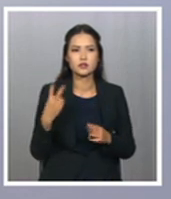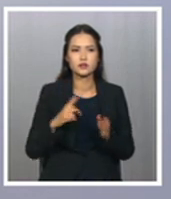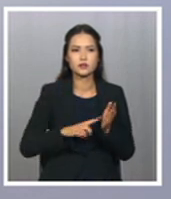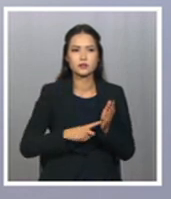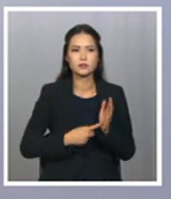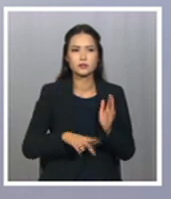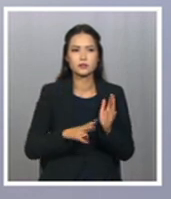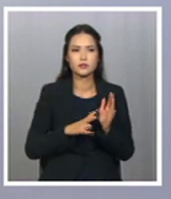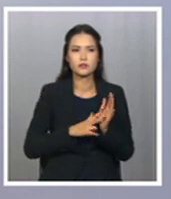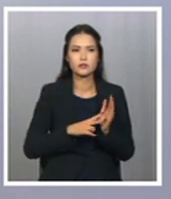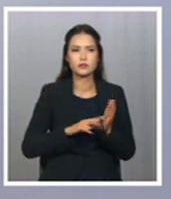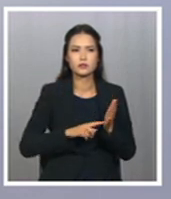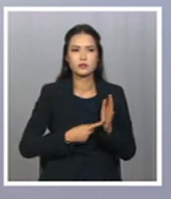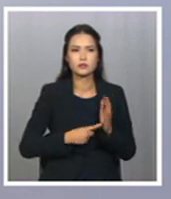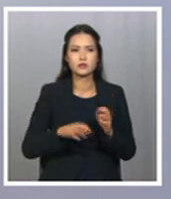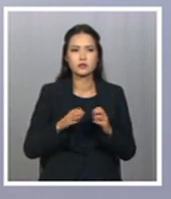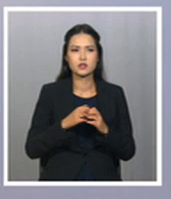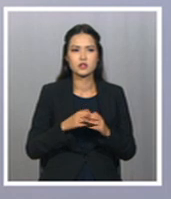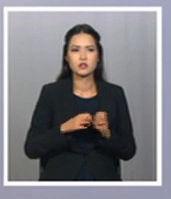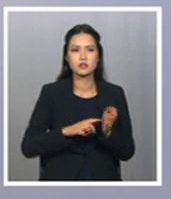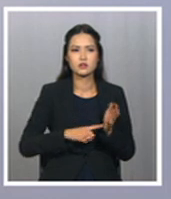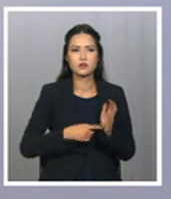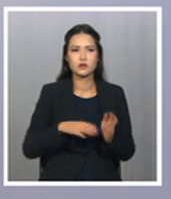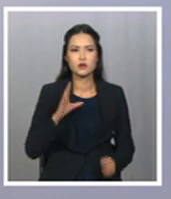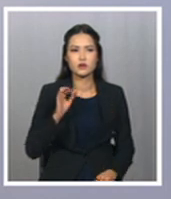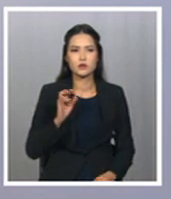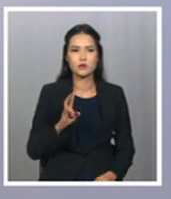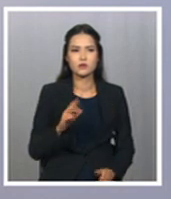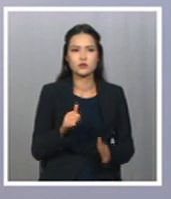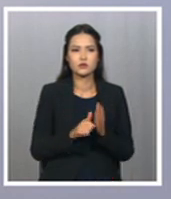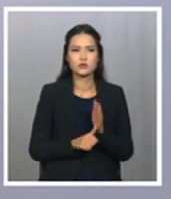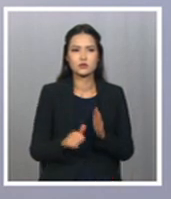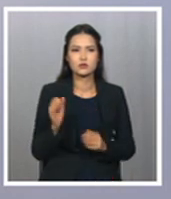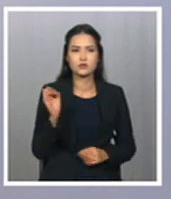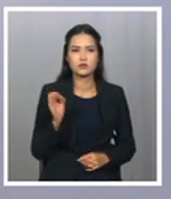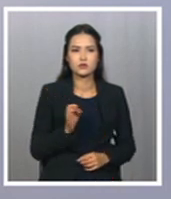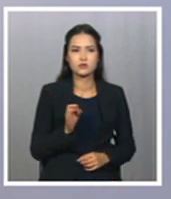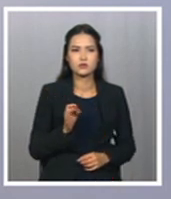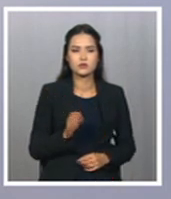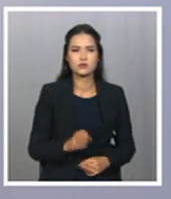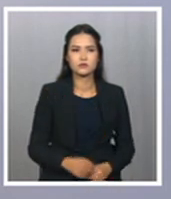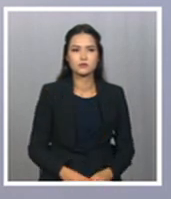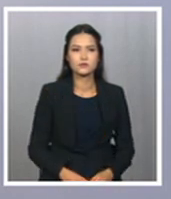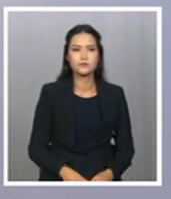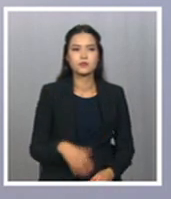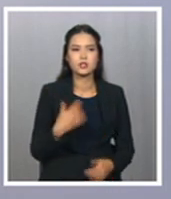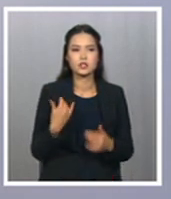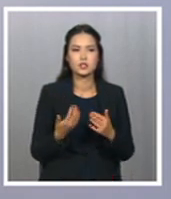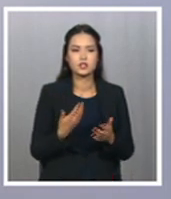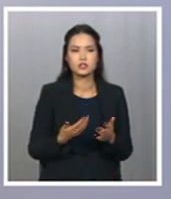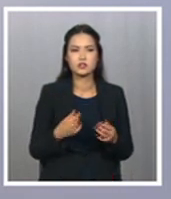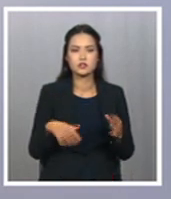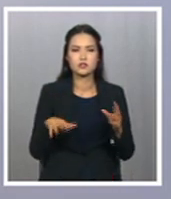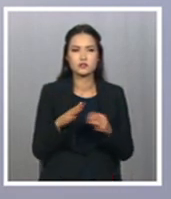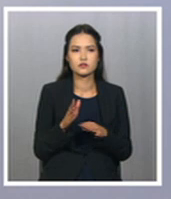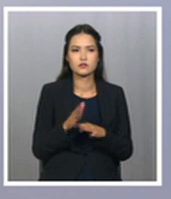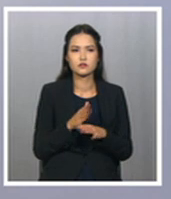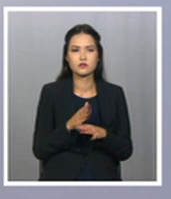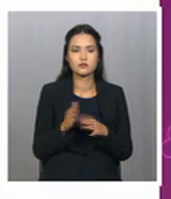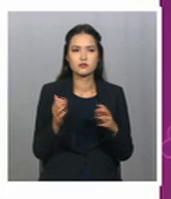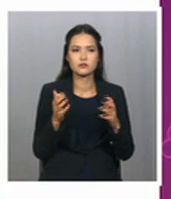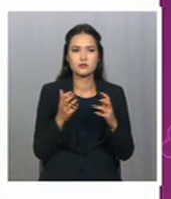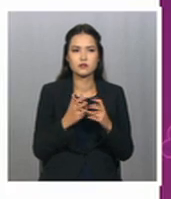2 АБ АЦ көбейтілген косинус А бұрышы. Яғни белгілі мәндерді орындарына қойшысақ, мына өрнек пайда